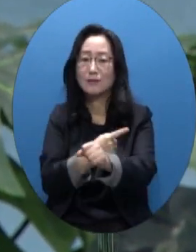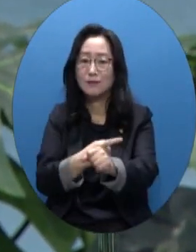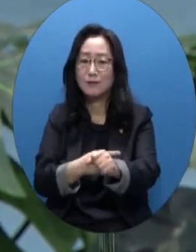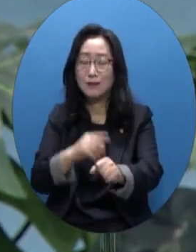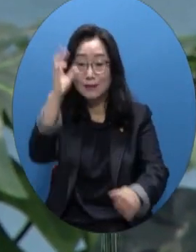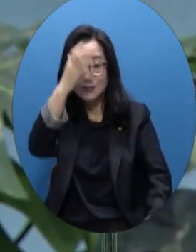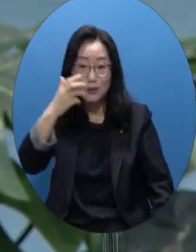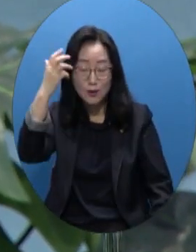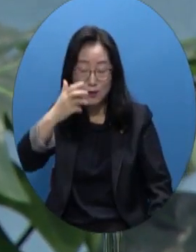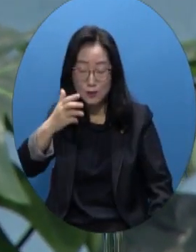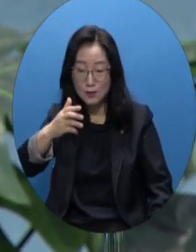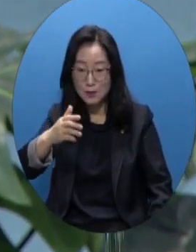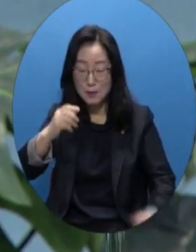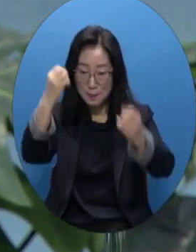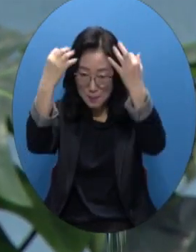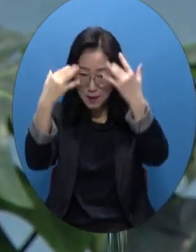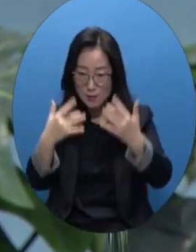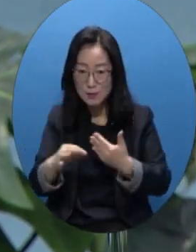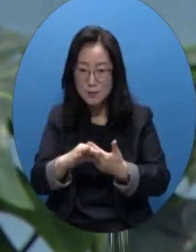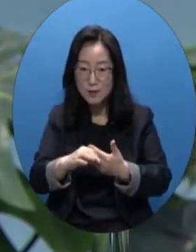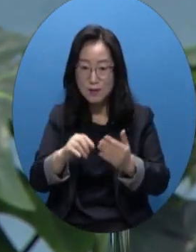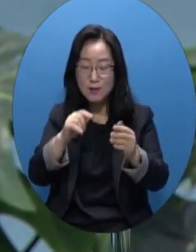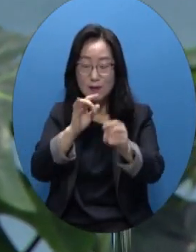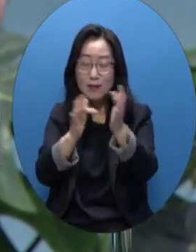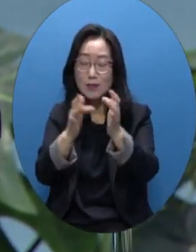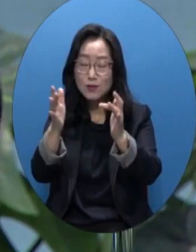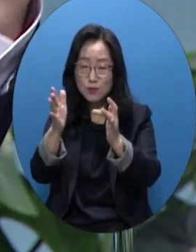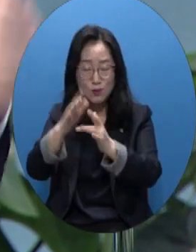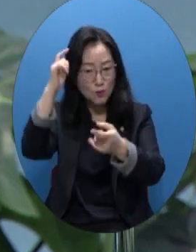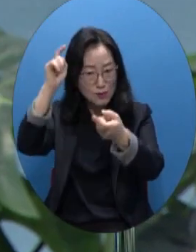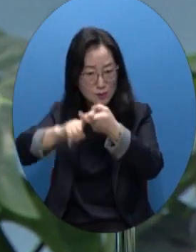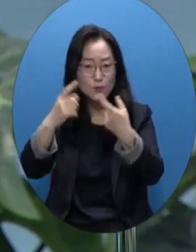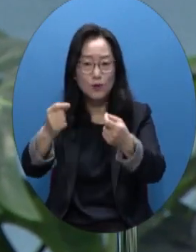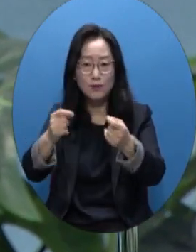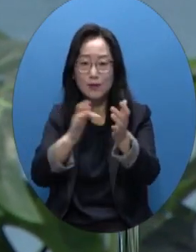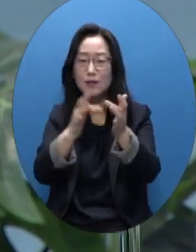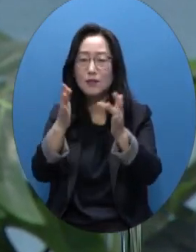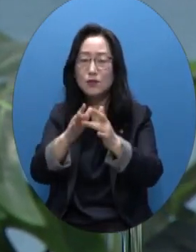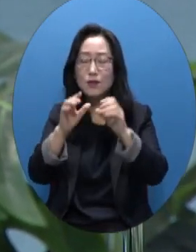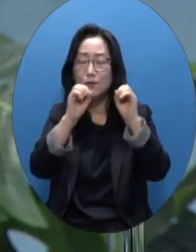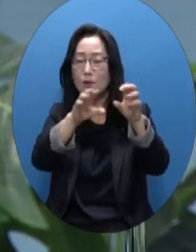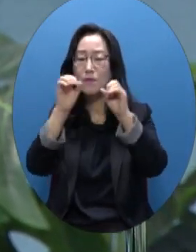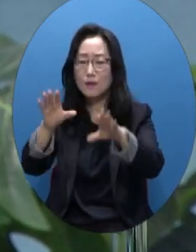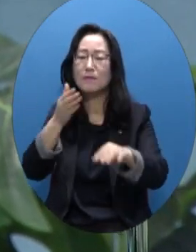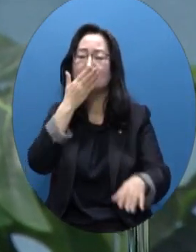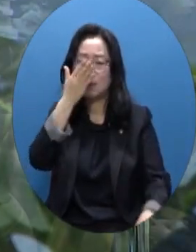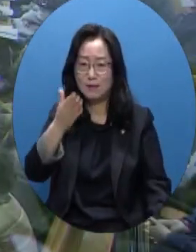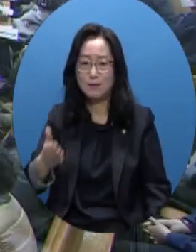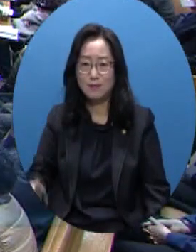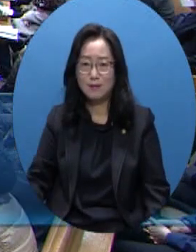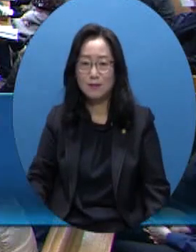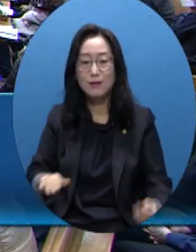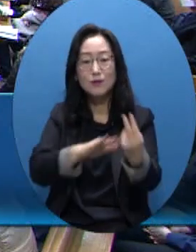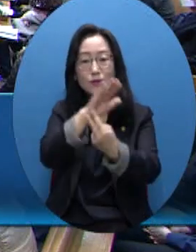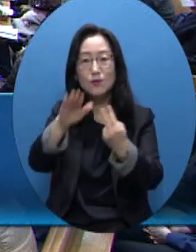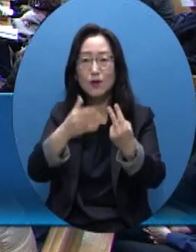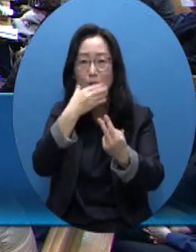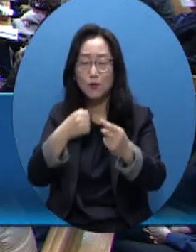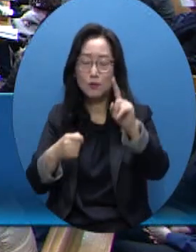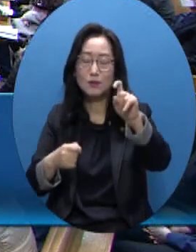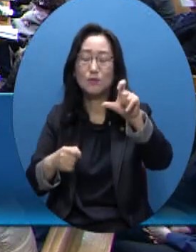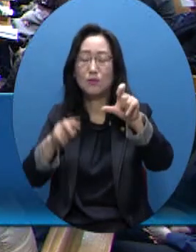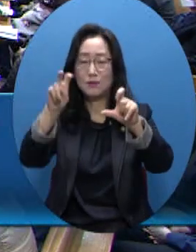만드는 예수님의 가르침을 깨닫게 되고 있습니다 성의 받은 예술 잘하는 복음의 증인이 되는 것입니다 염 5 숀 양 26